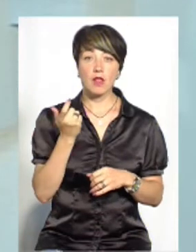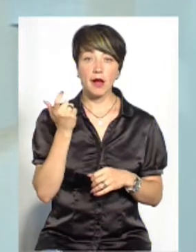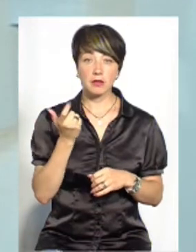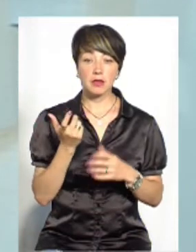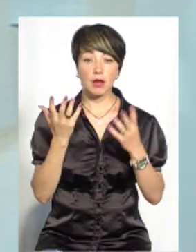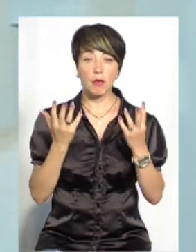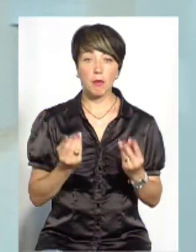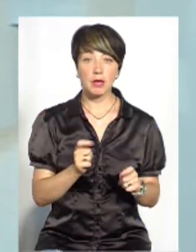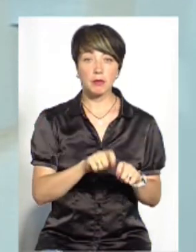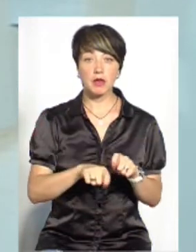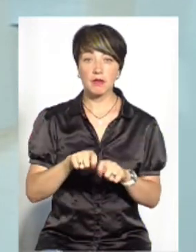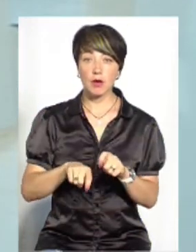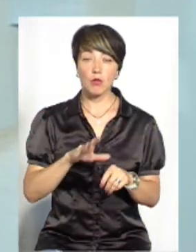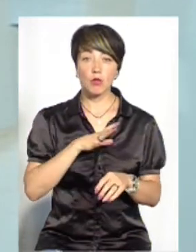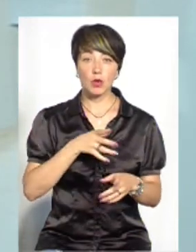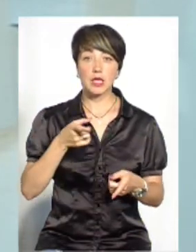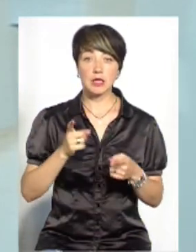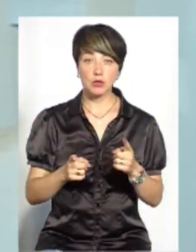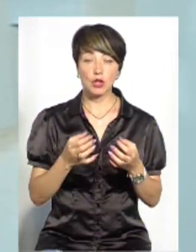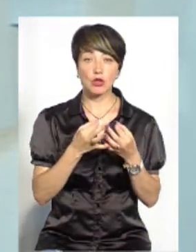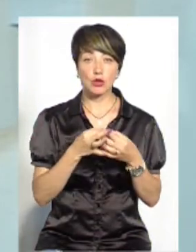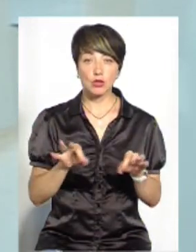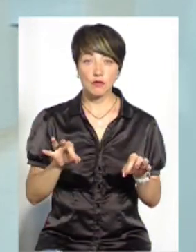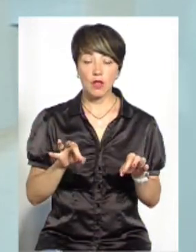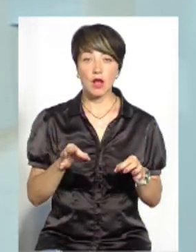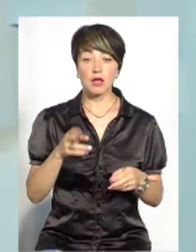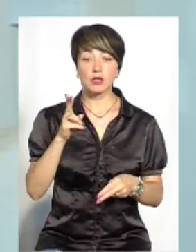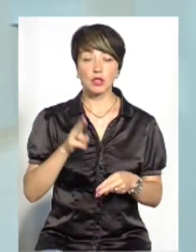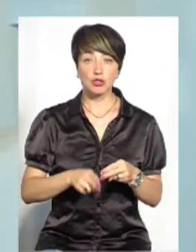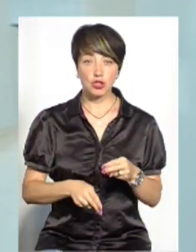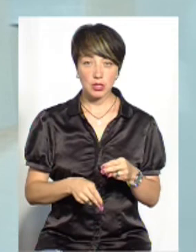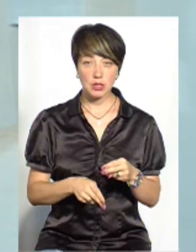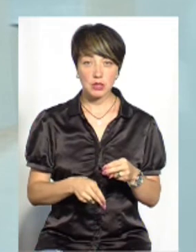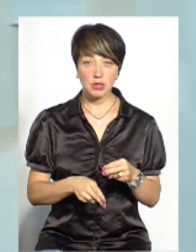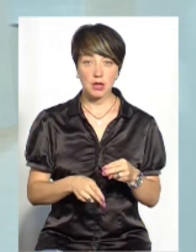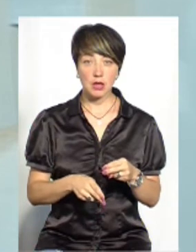на момент перевірки були діючі дозвола, які закінчилися